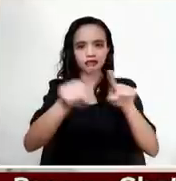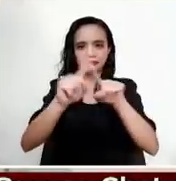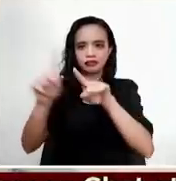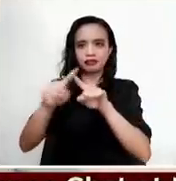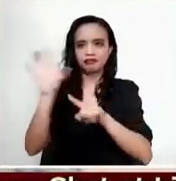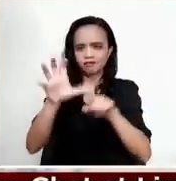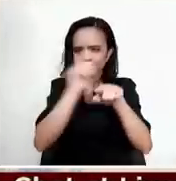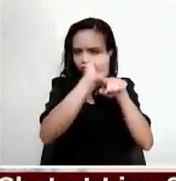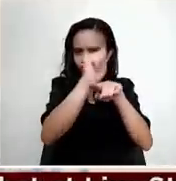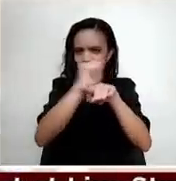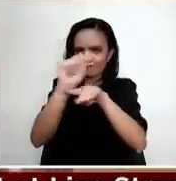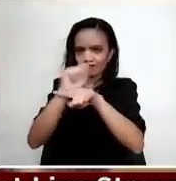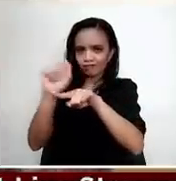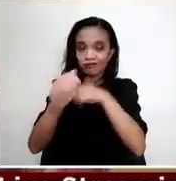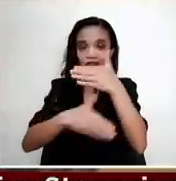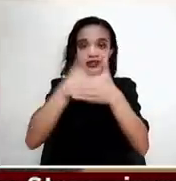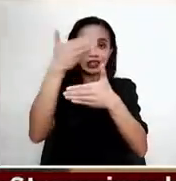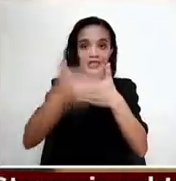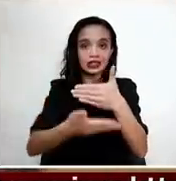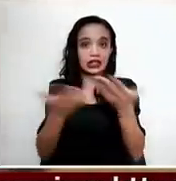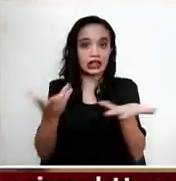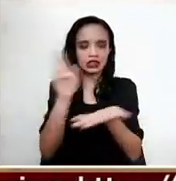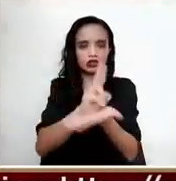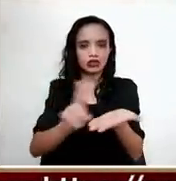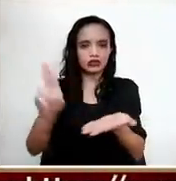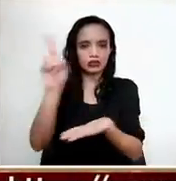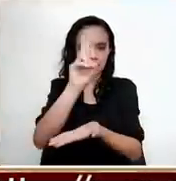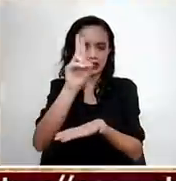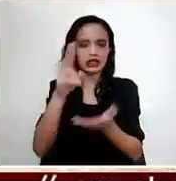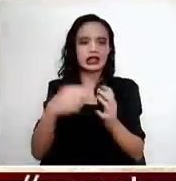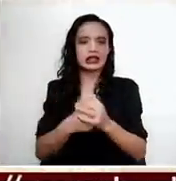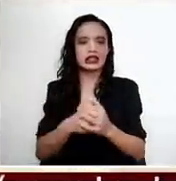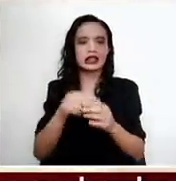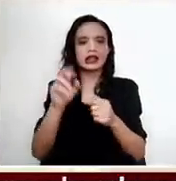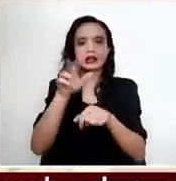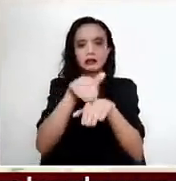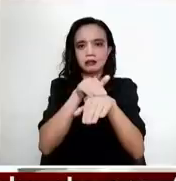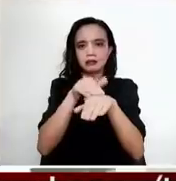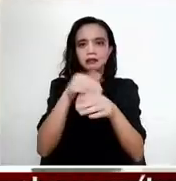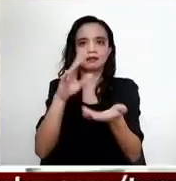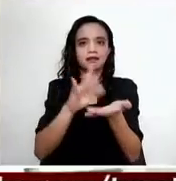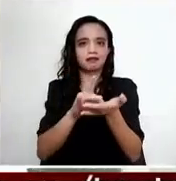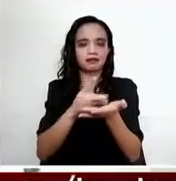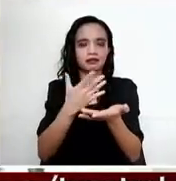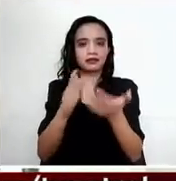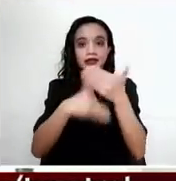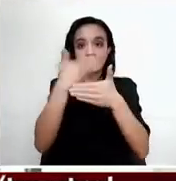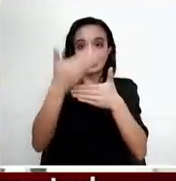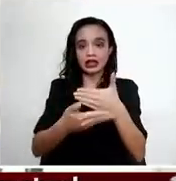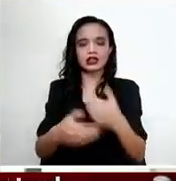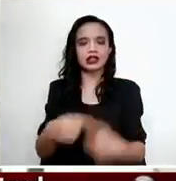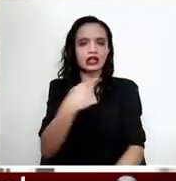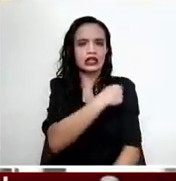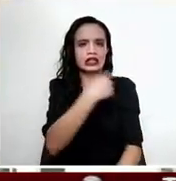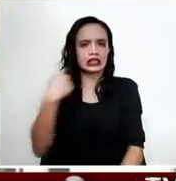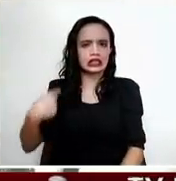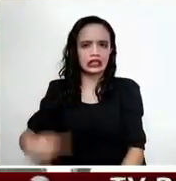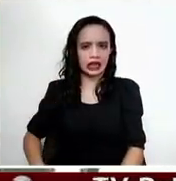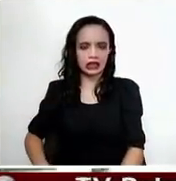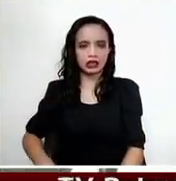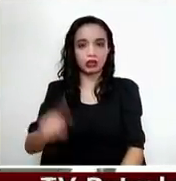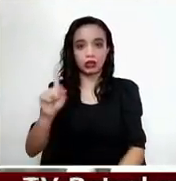training sa Hanover University of Veterinary Medicine. Sa China, binisita ng team ng World